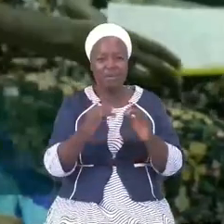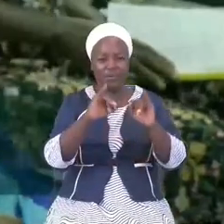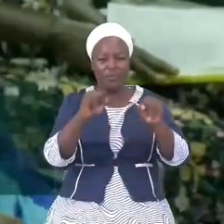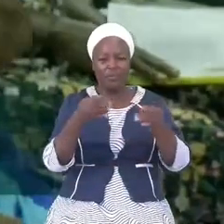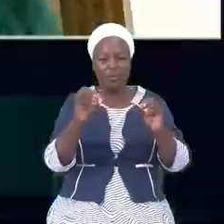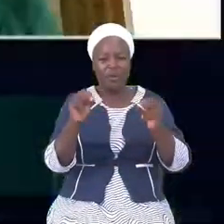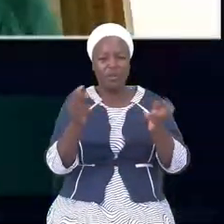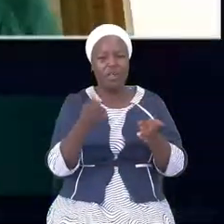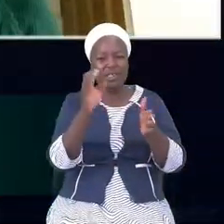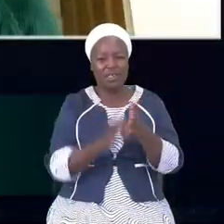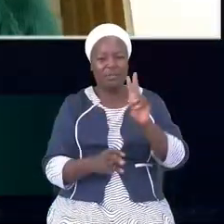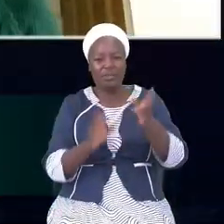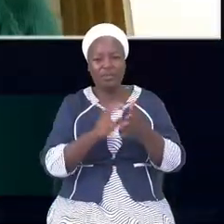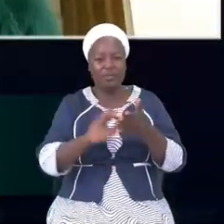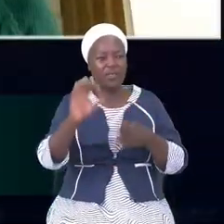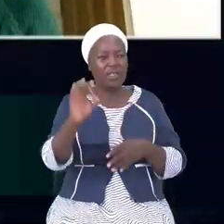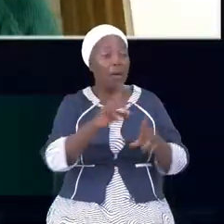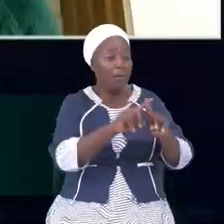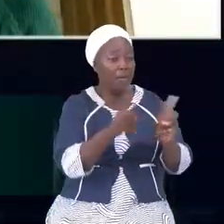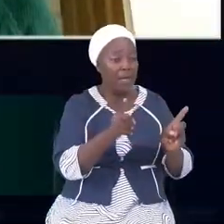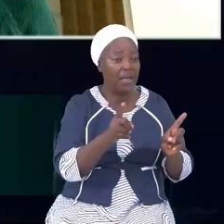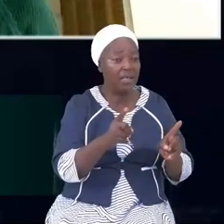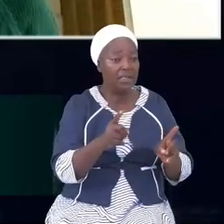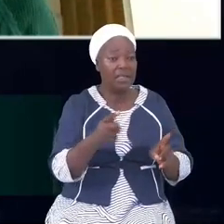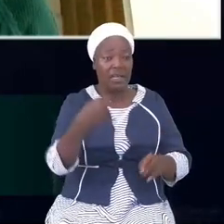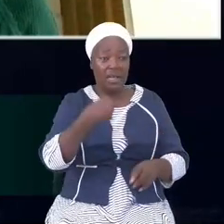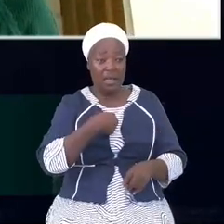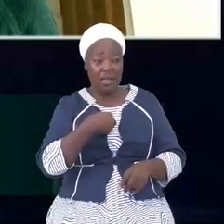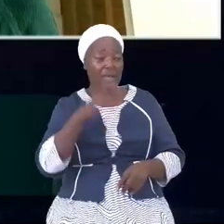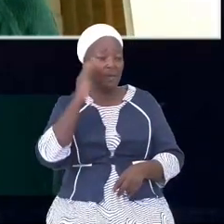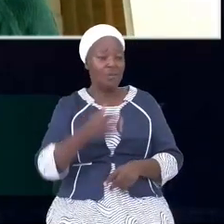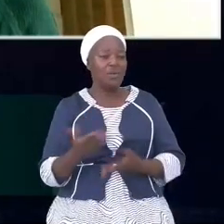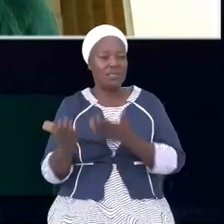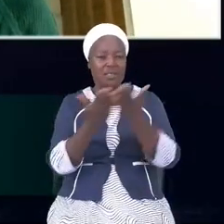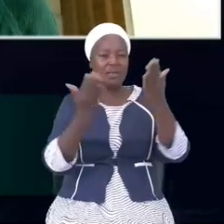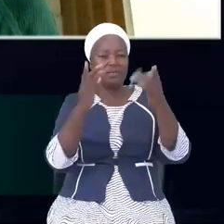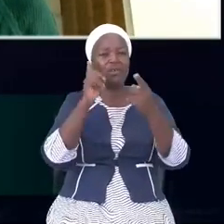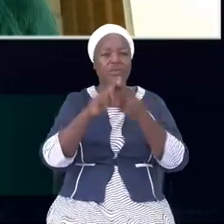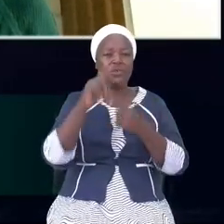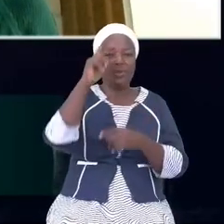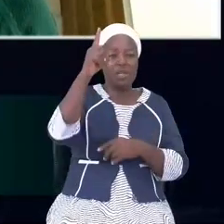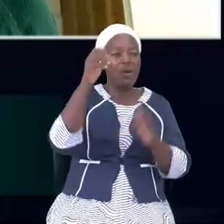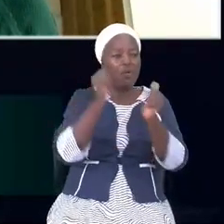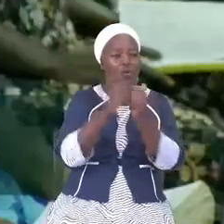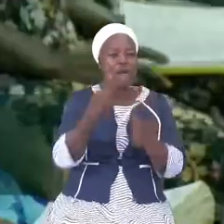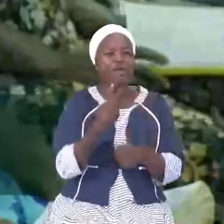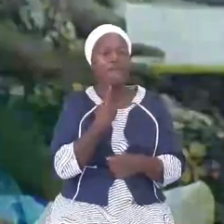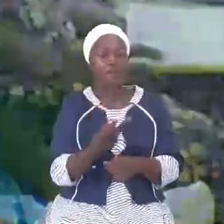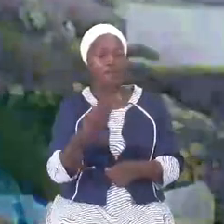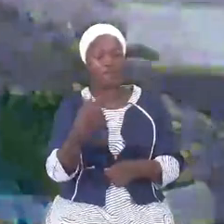verset 10. Pour moi, je t'offrirai des sacrifices avec un cri d'action de